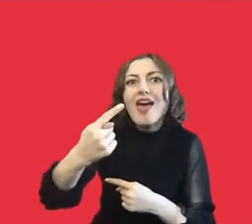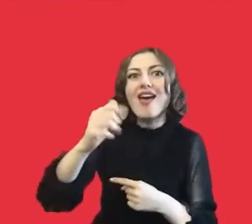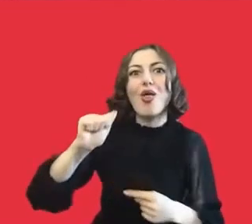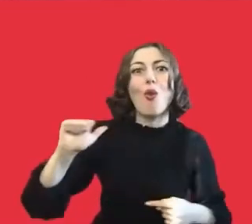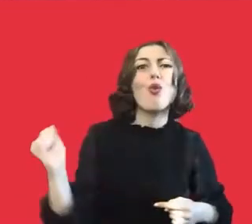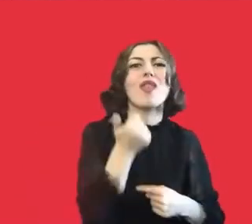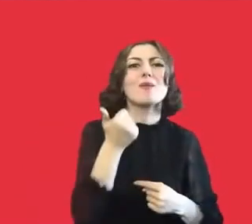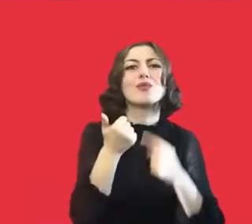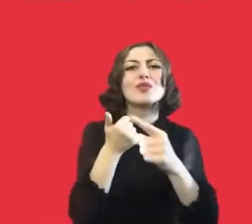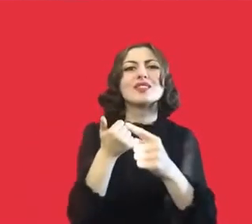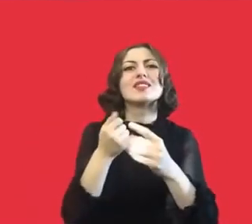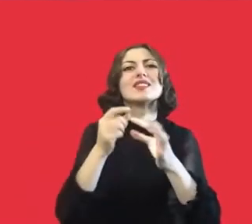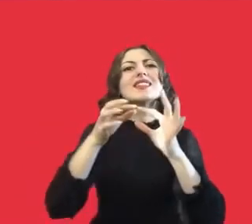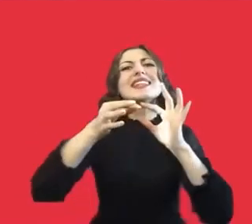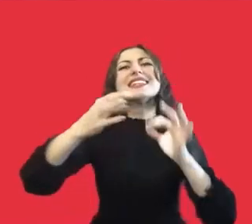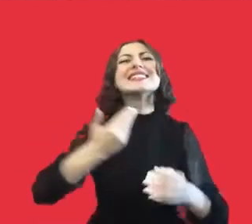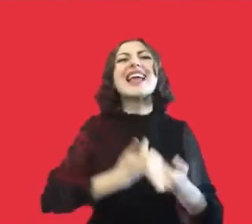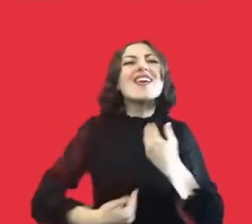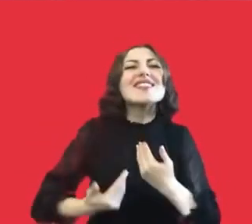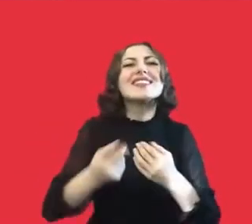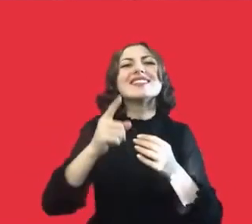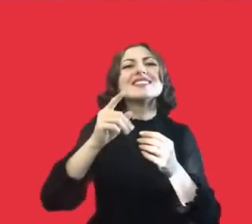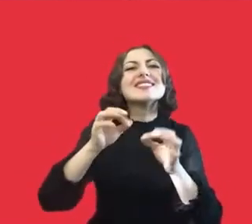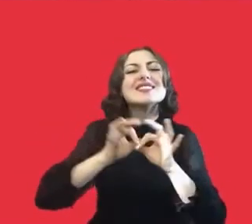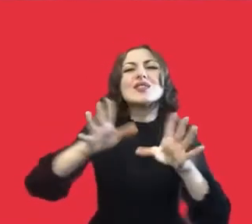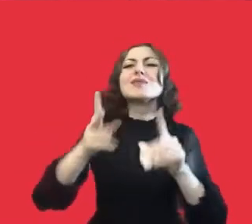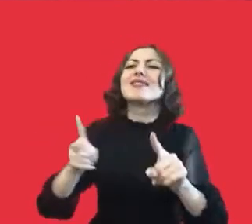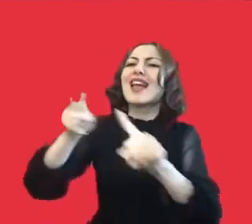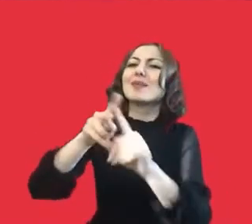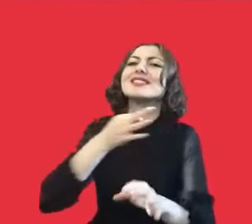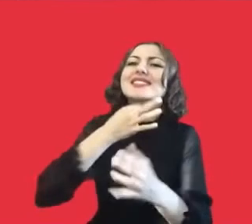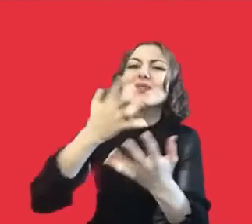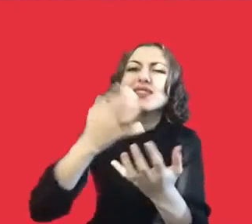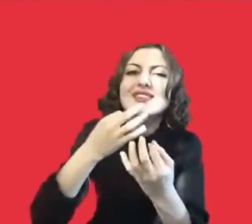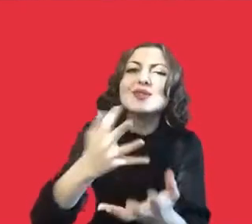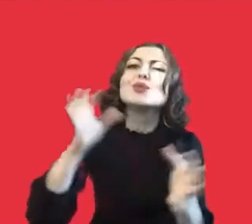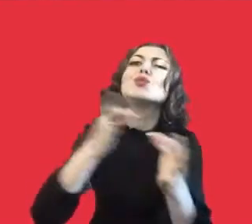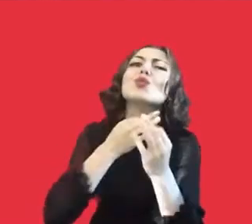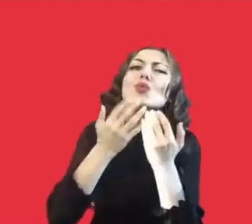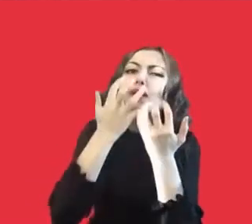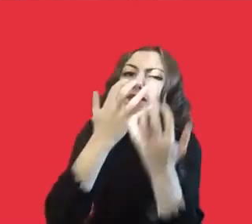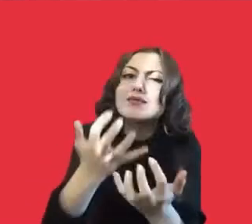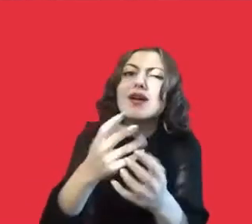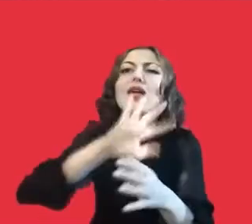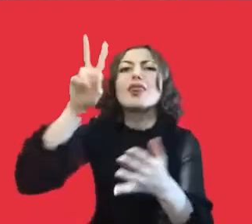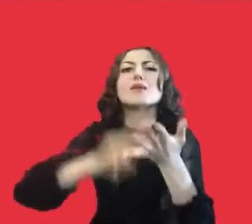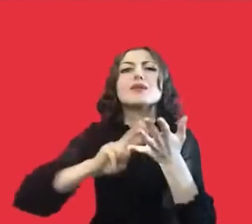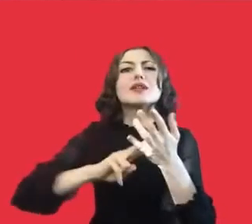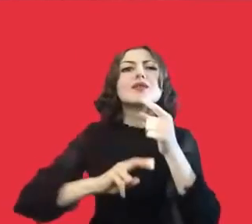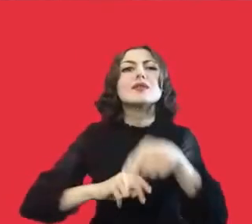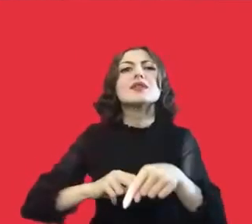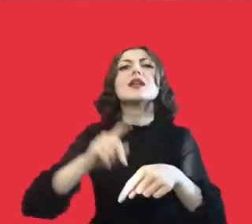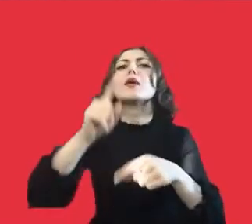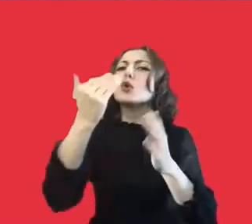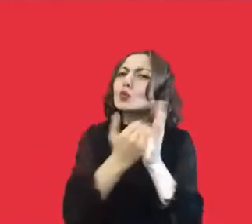bu sevgisini buradan iletmek istiyorum. Teşekkürlerini bütün üyeler adına. Buyurun efendim, son sözleriniz varsa